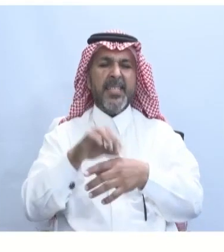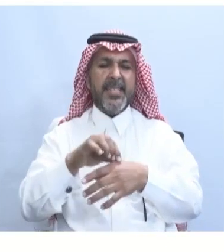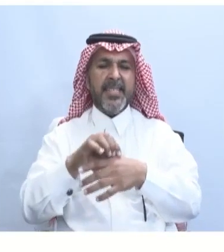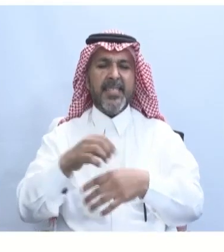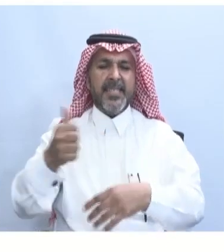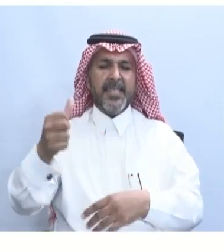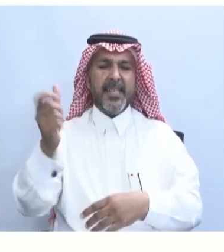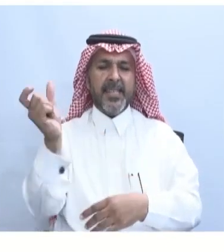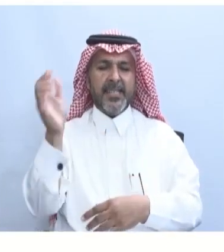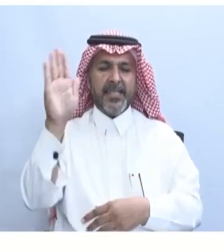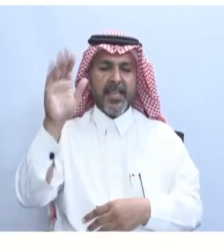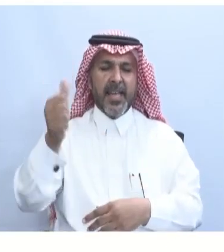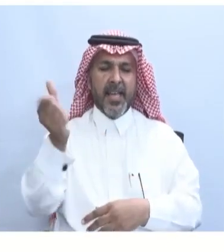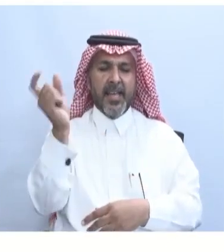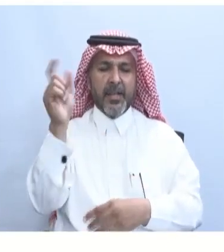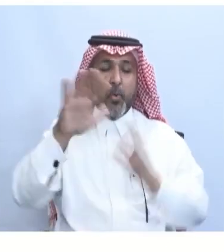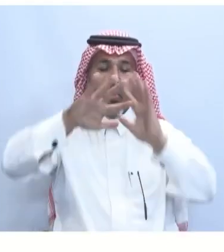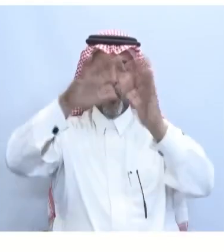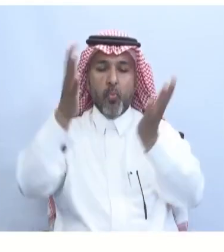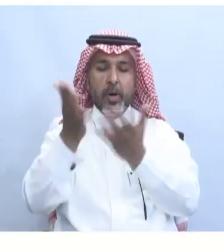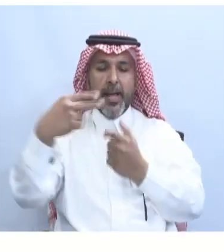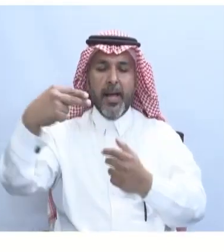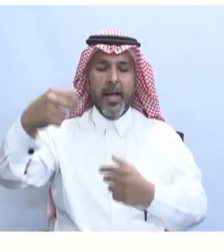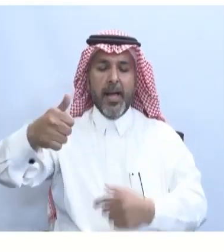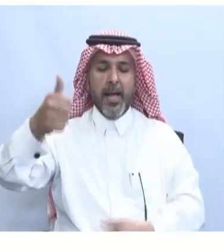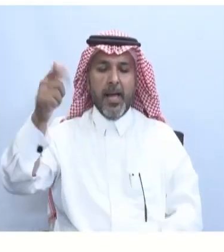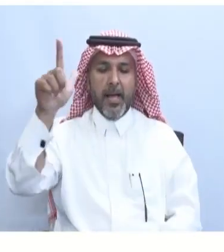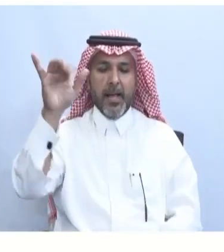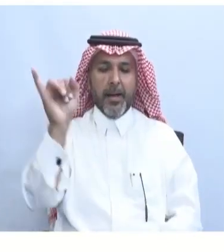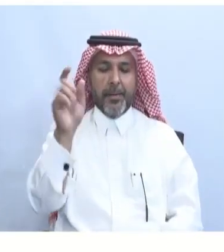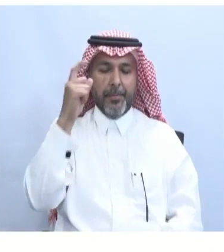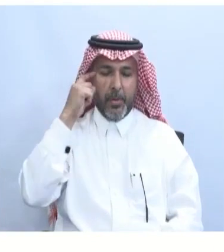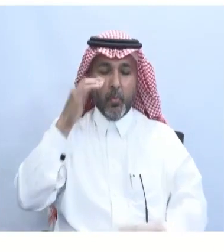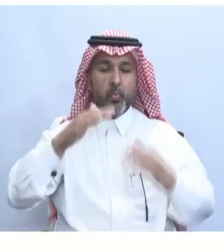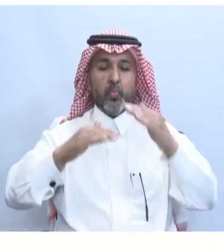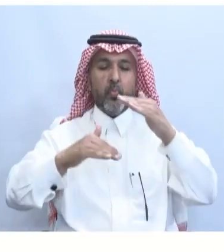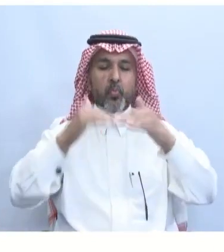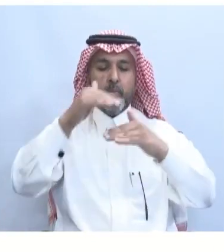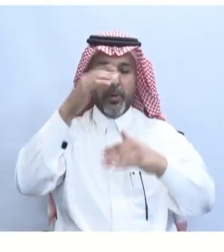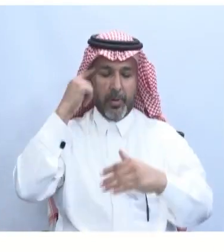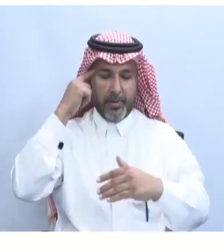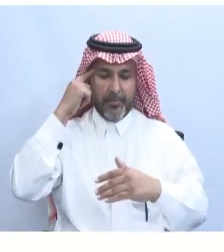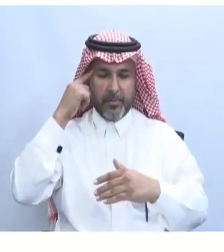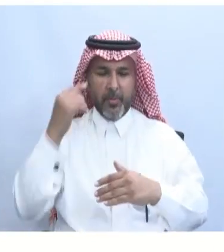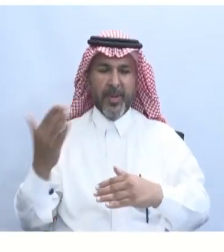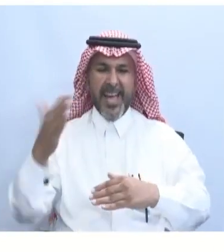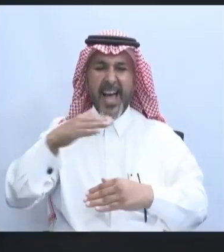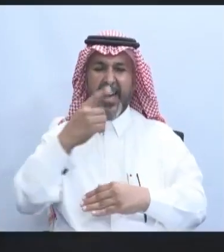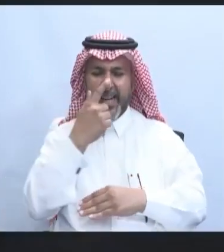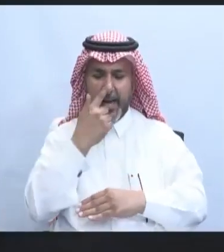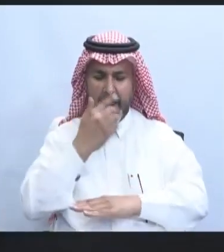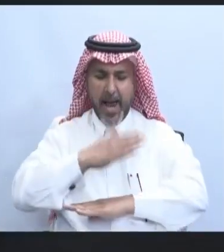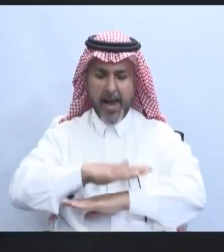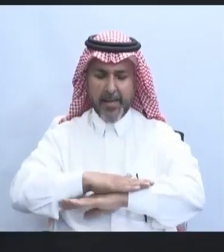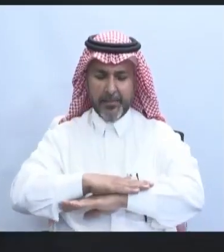حضاره متطوره وايضا حضاره علم وقيم وبذلك ابنائي وبناتي